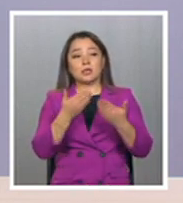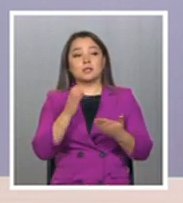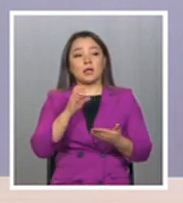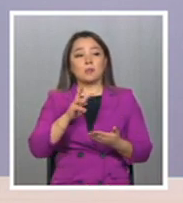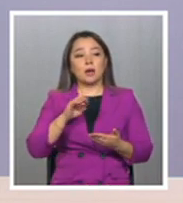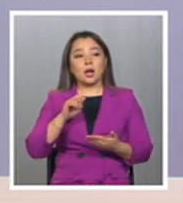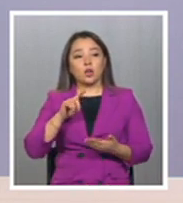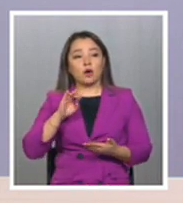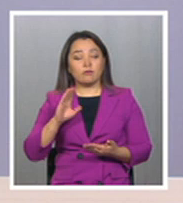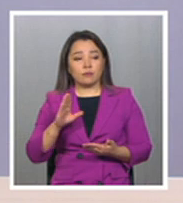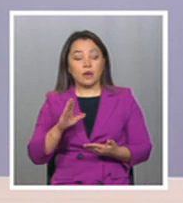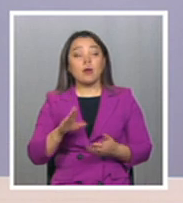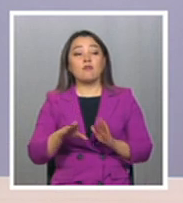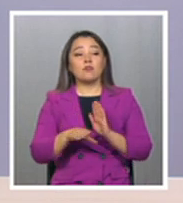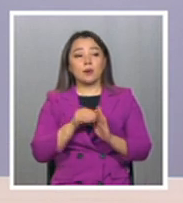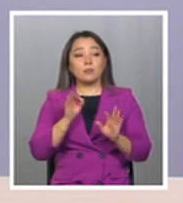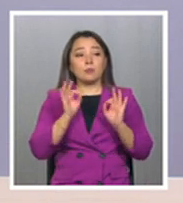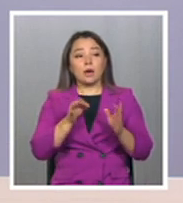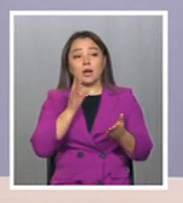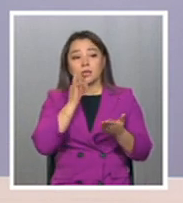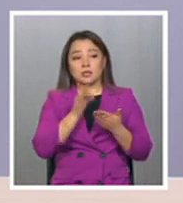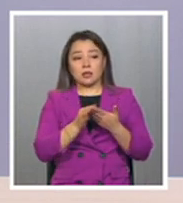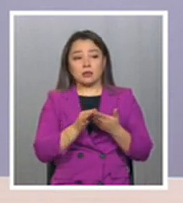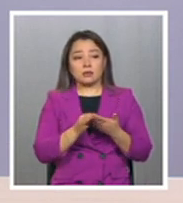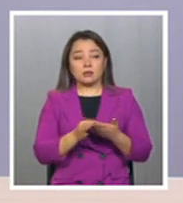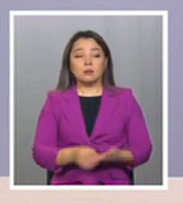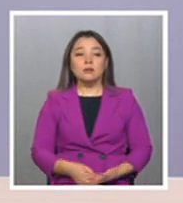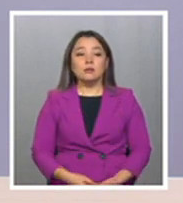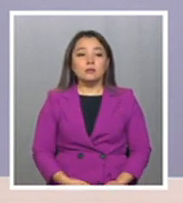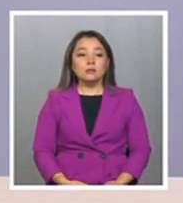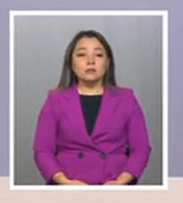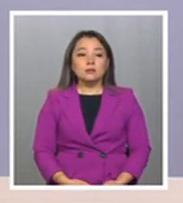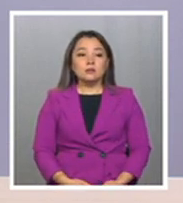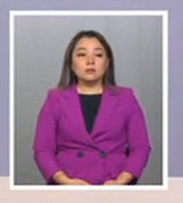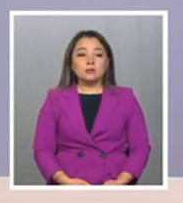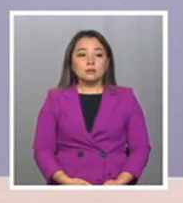Михалков? Выберите правильный вариант ответа.